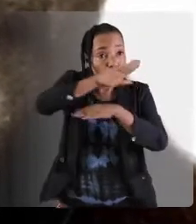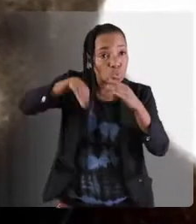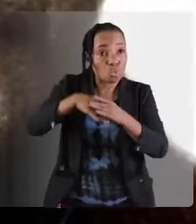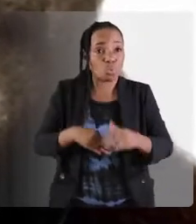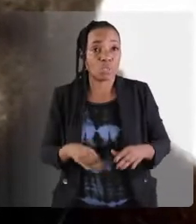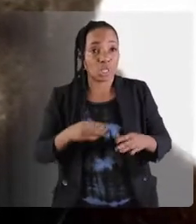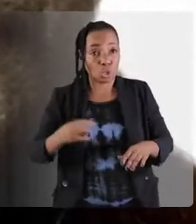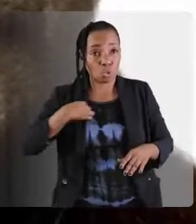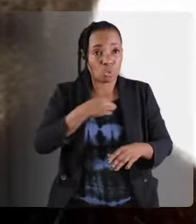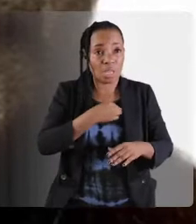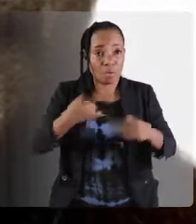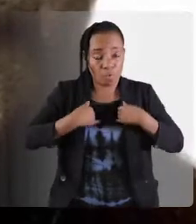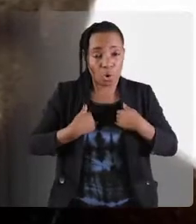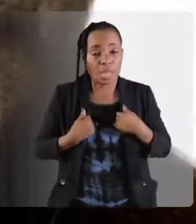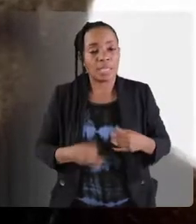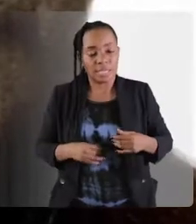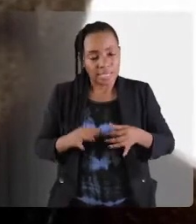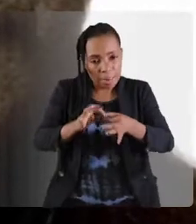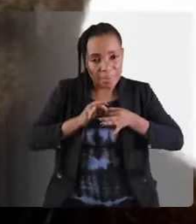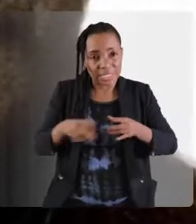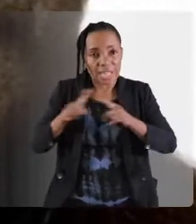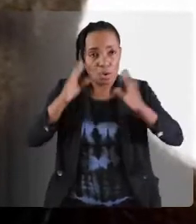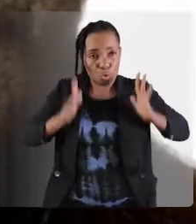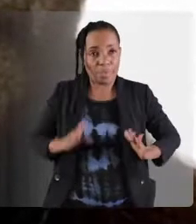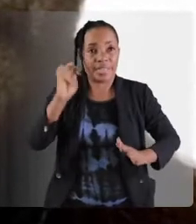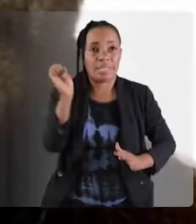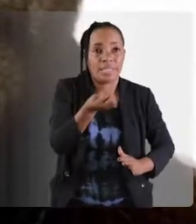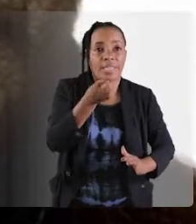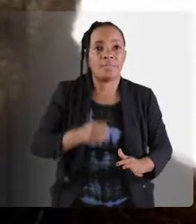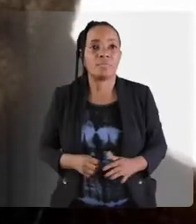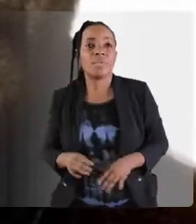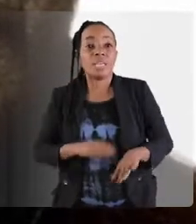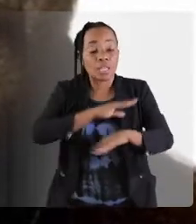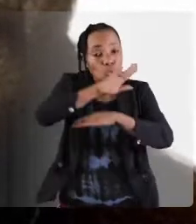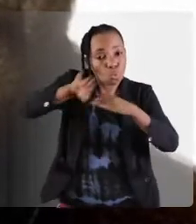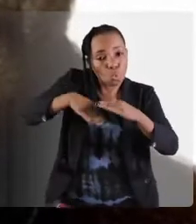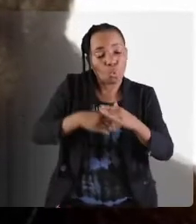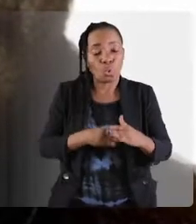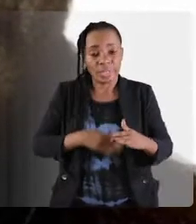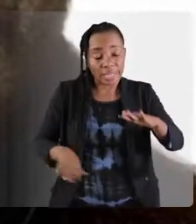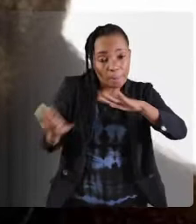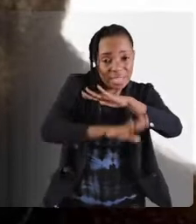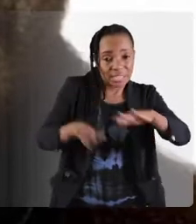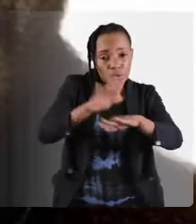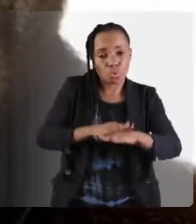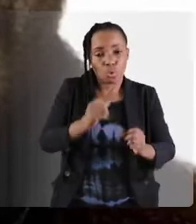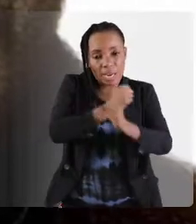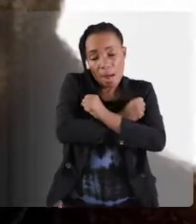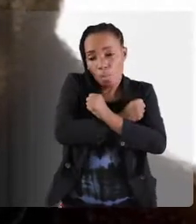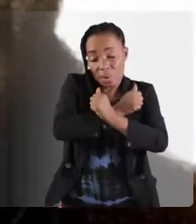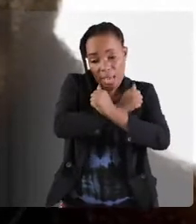harmonie morale repose exclusivement sur l'altruisme. » Dans son ouvrage « Le catéchisme